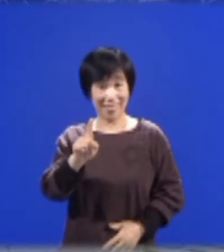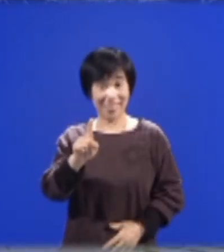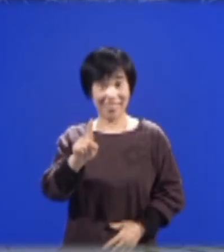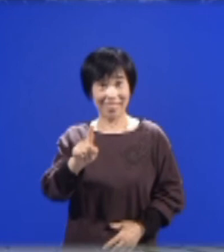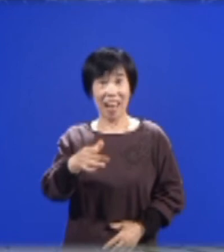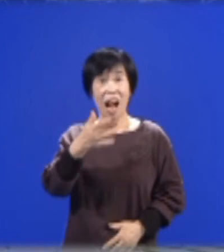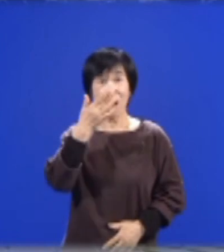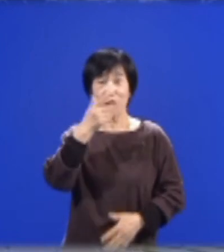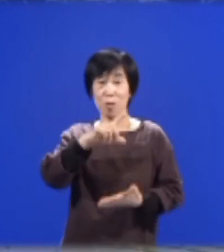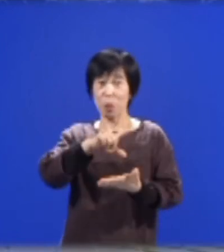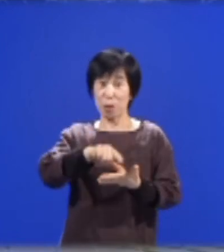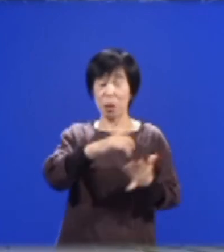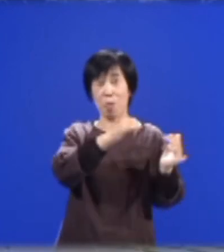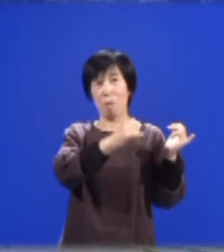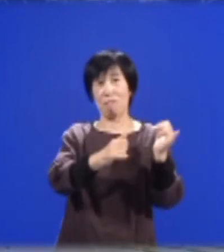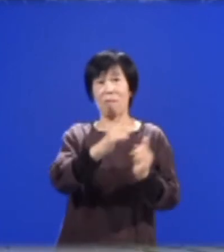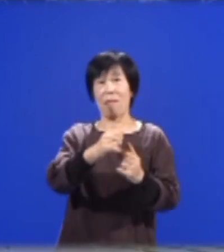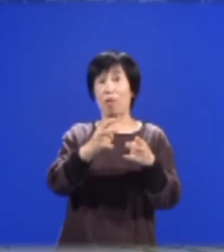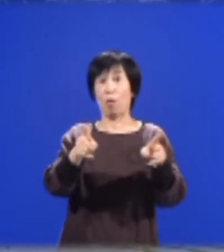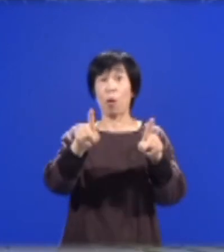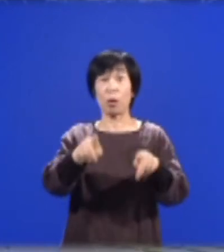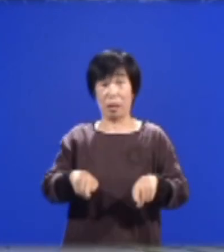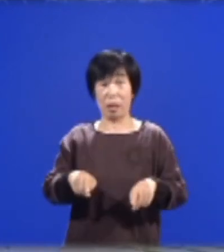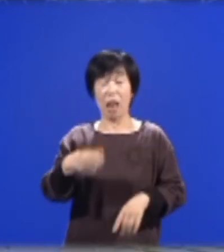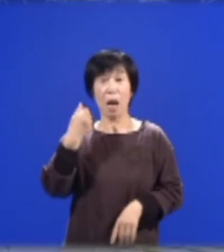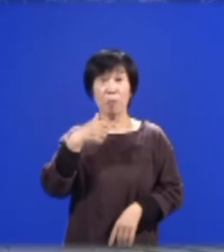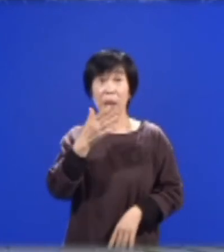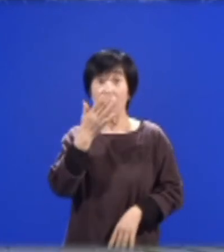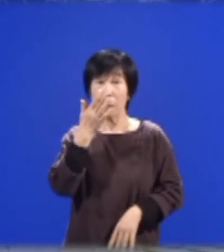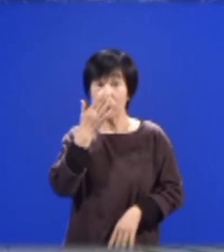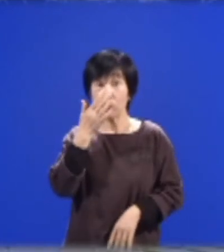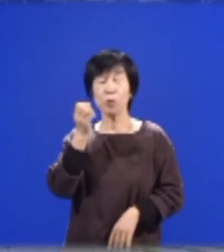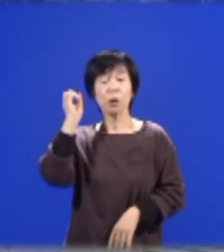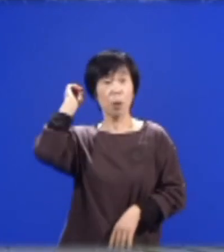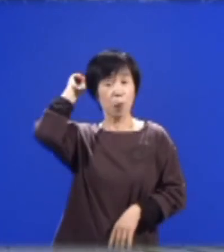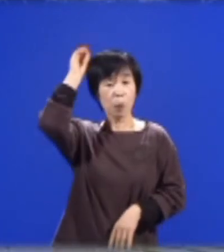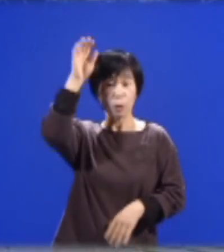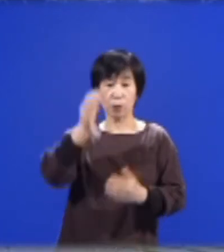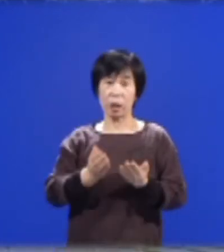四日市は楠地区に伝わる伝統行事南楠の